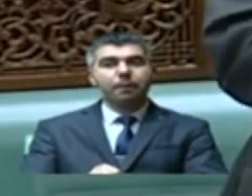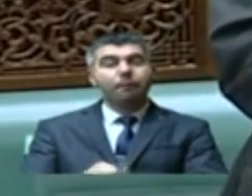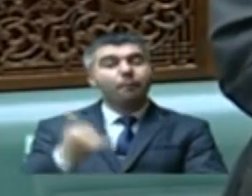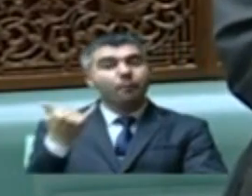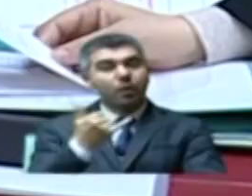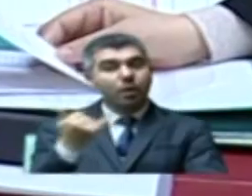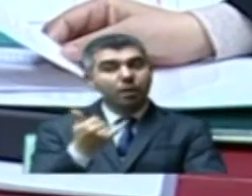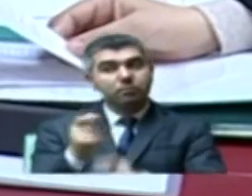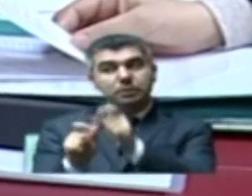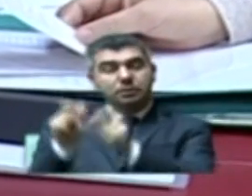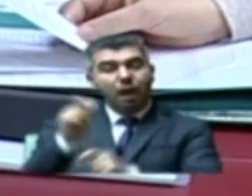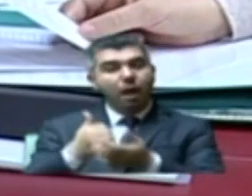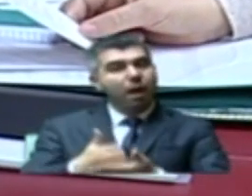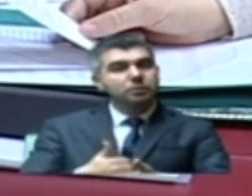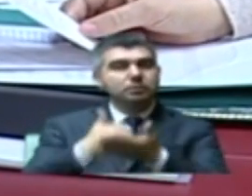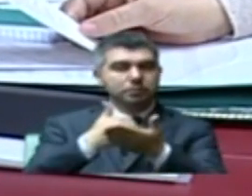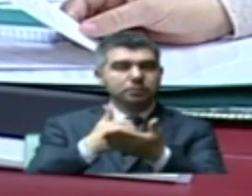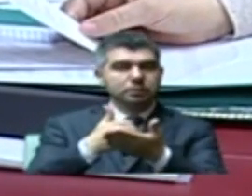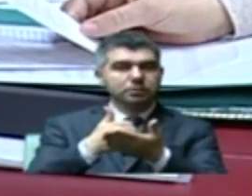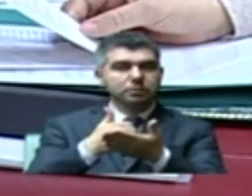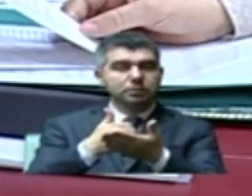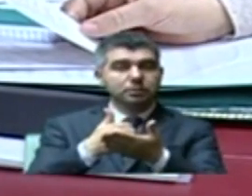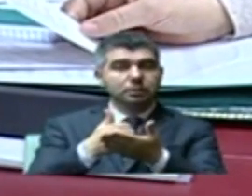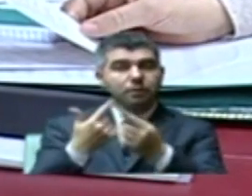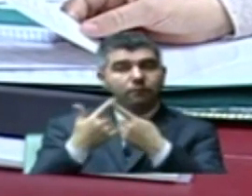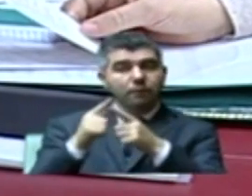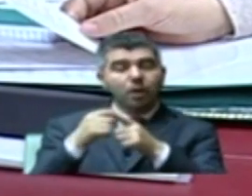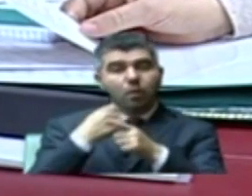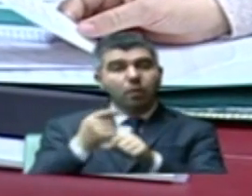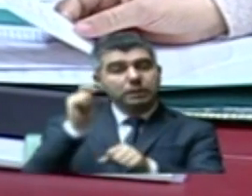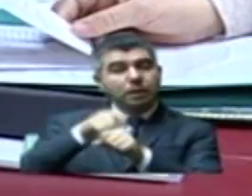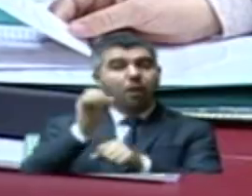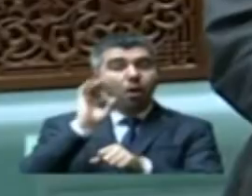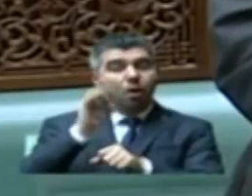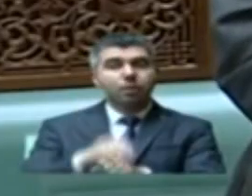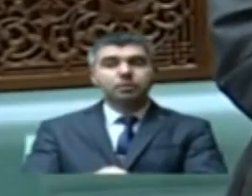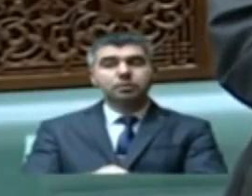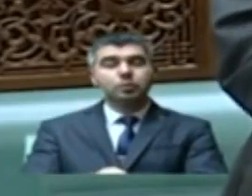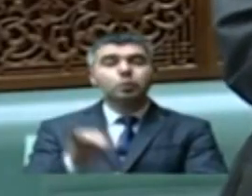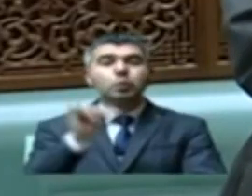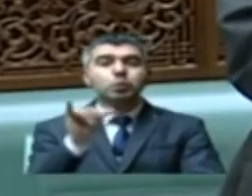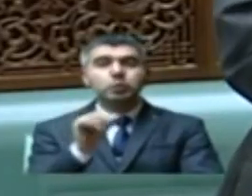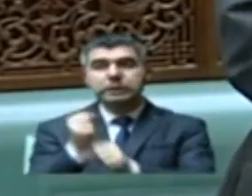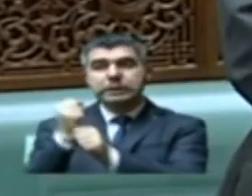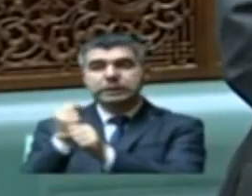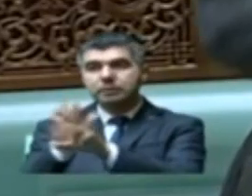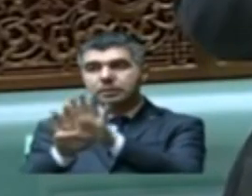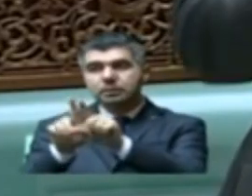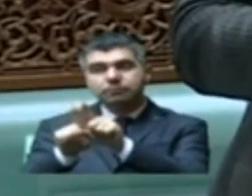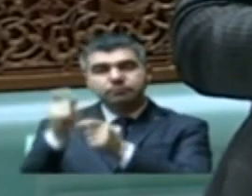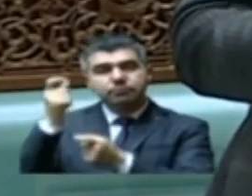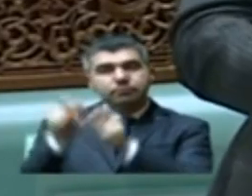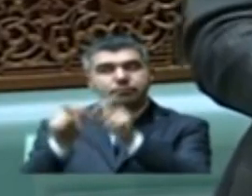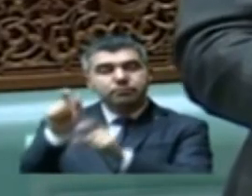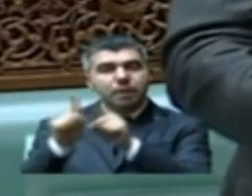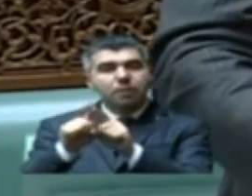نعطيه الحقوق لهؤلاء. خصنا غادي نحافظوا عليهم باش غنحافظوا على الصناعة ديالنا، والدور اللي كيقوموا به الصانعات والصناع التقليديين على صعيد